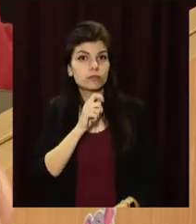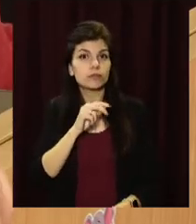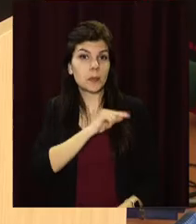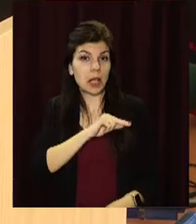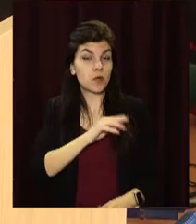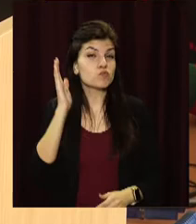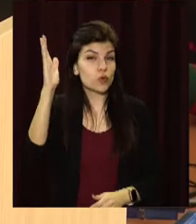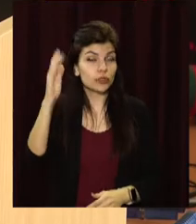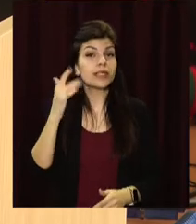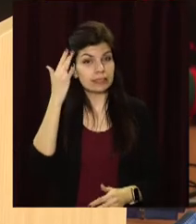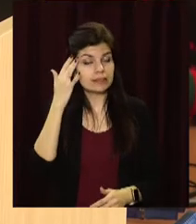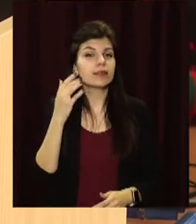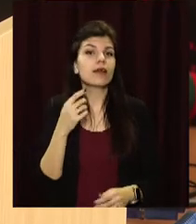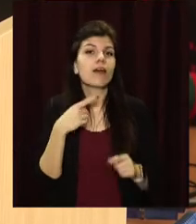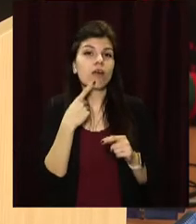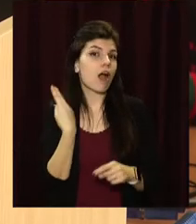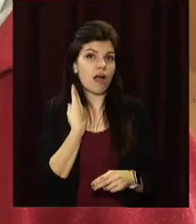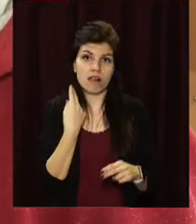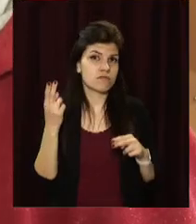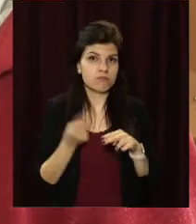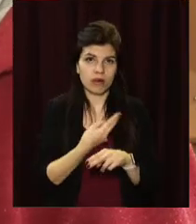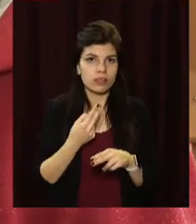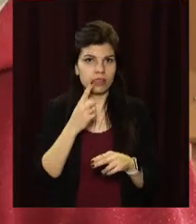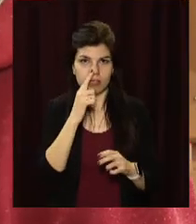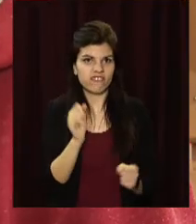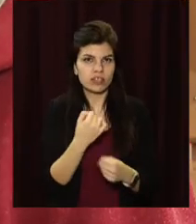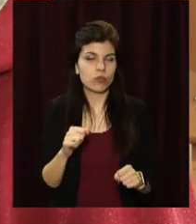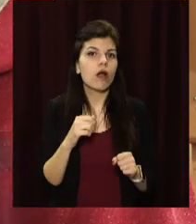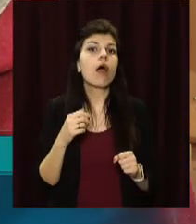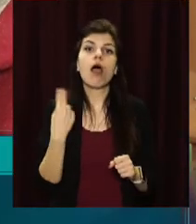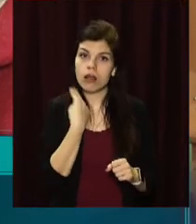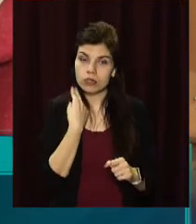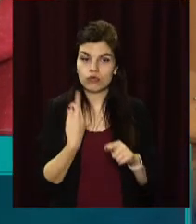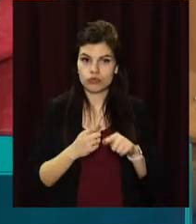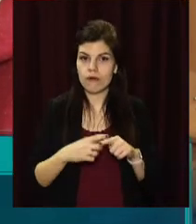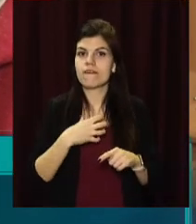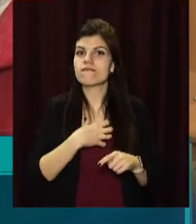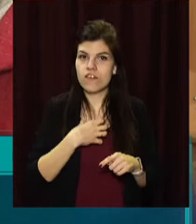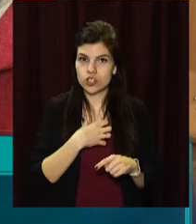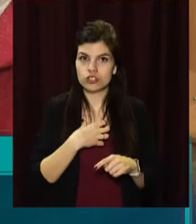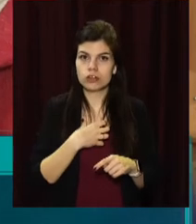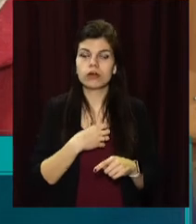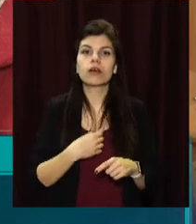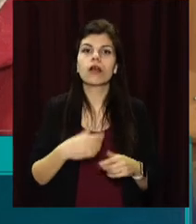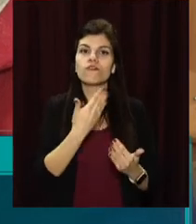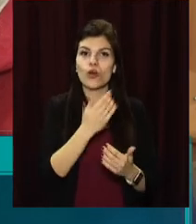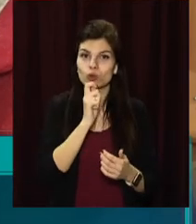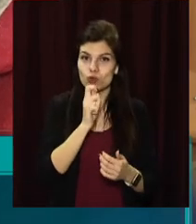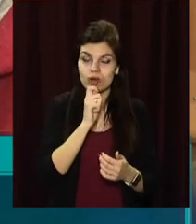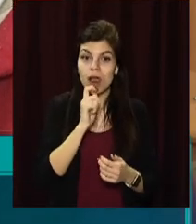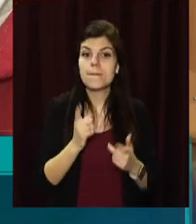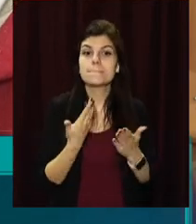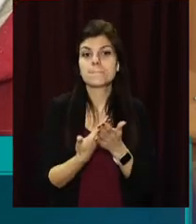майбутній професії без знання іноземної не обійтися. Англійська – це доволі важливий предмет у справі журналіста, тому що якщо я, наприклад,